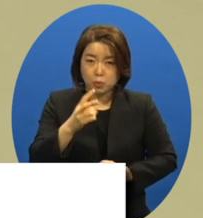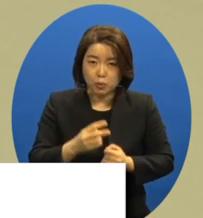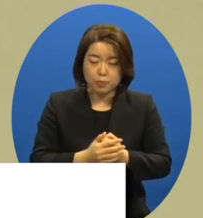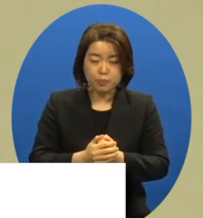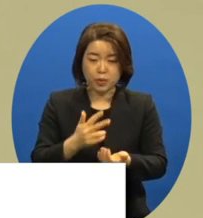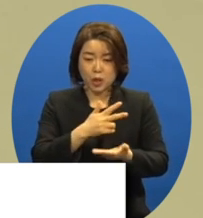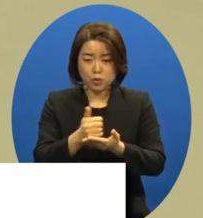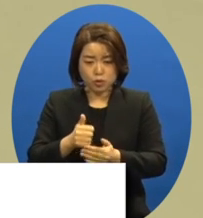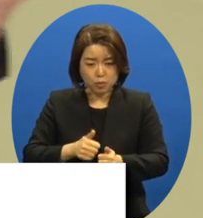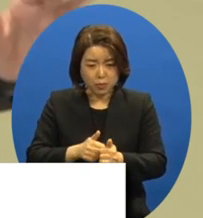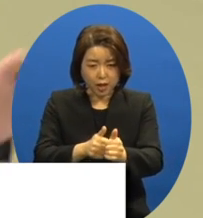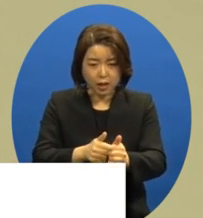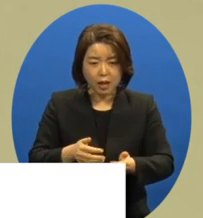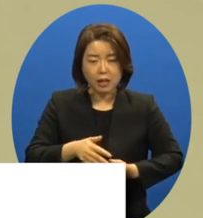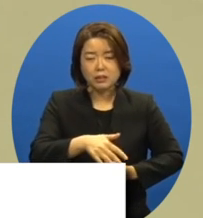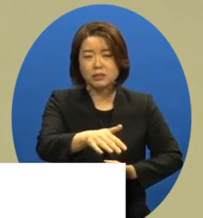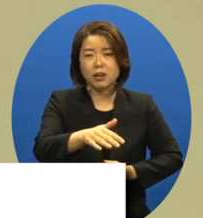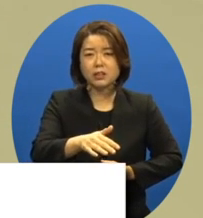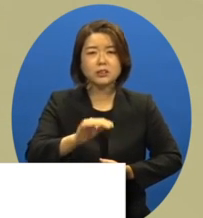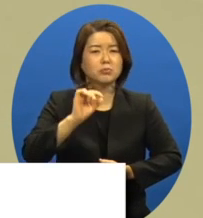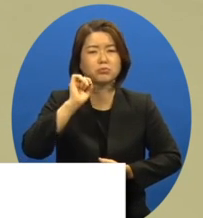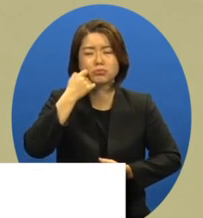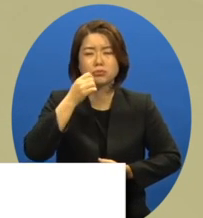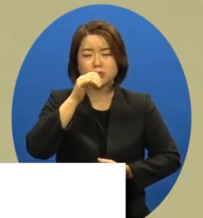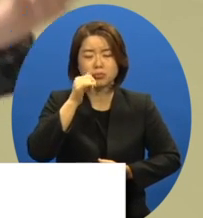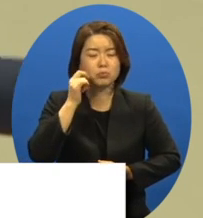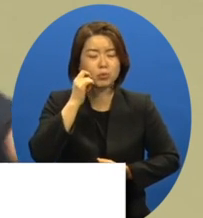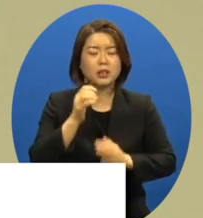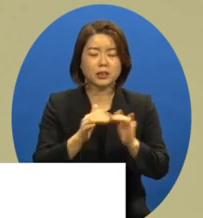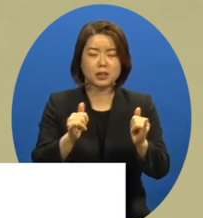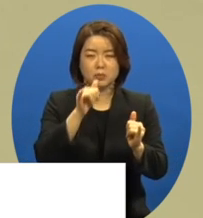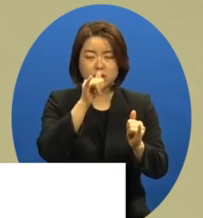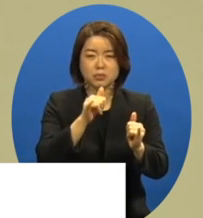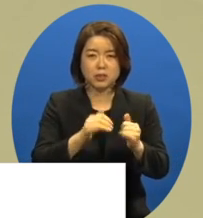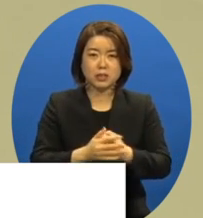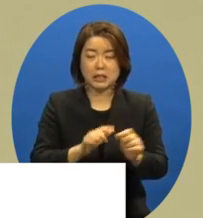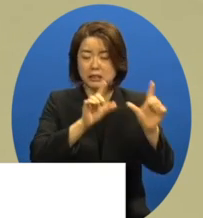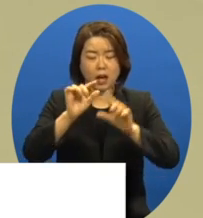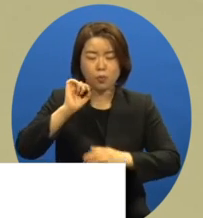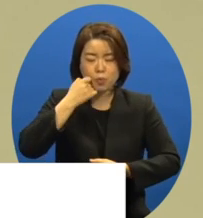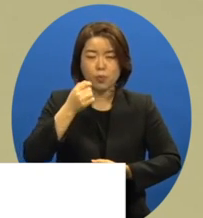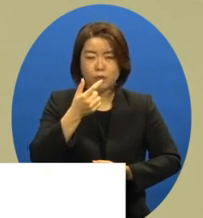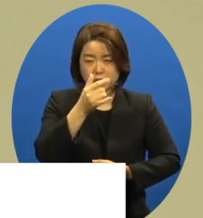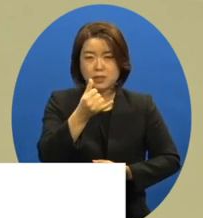주님을 따라 고난의 삶을 살지 않습니다. 살 수도 없습니다.